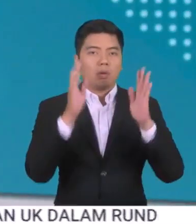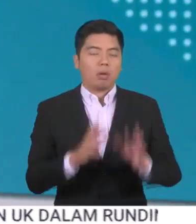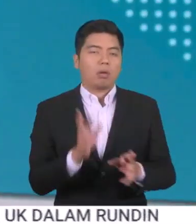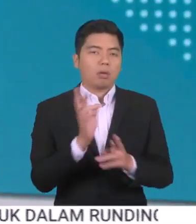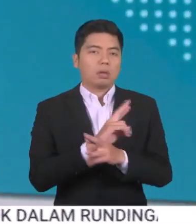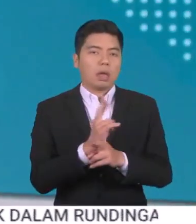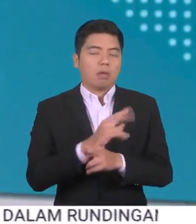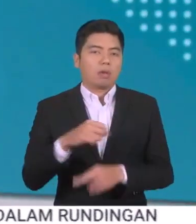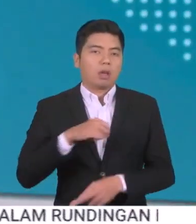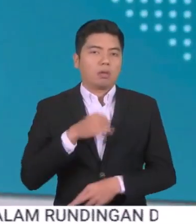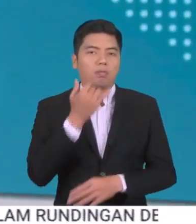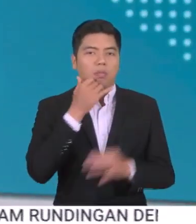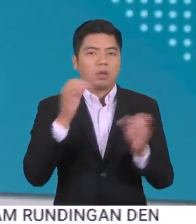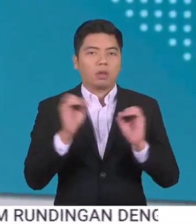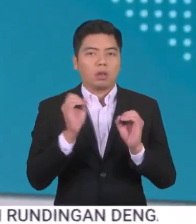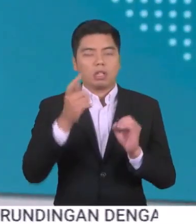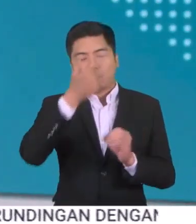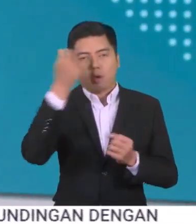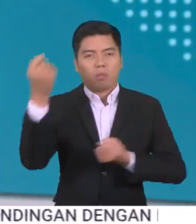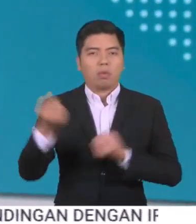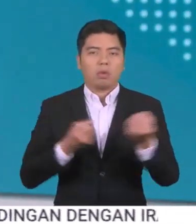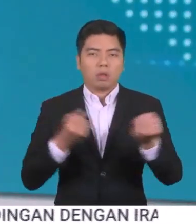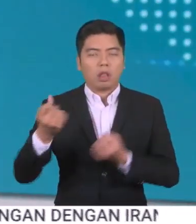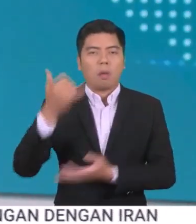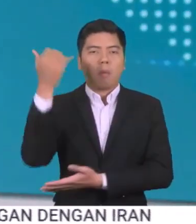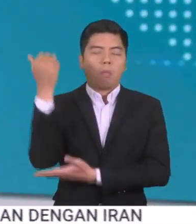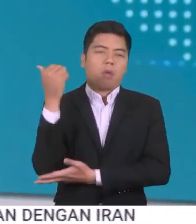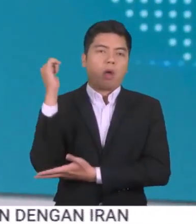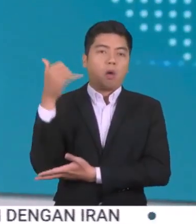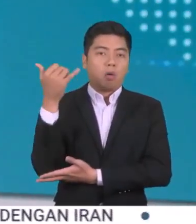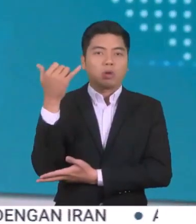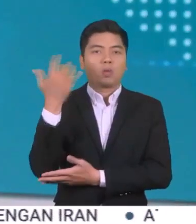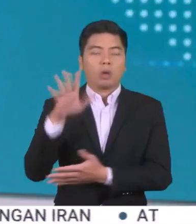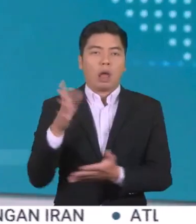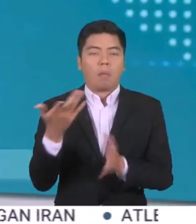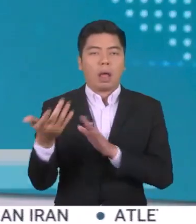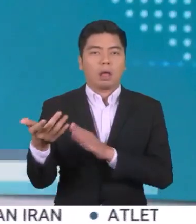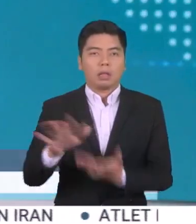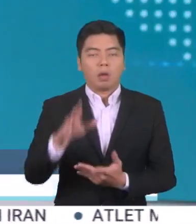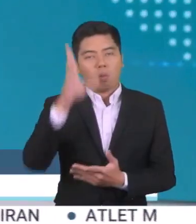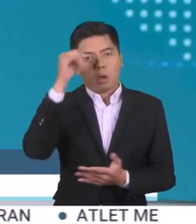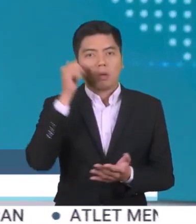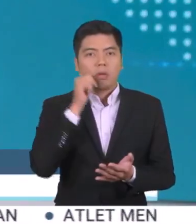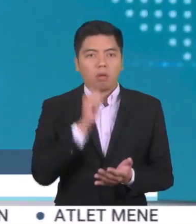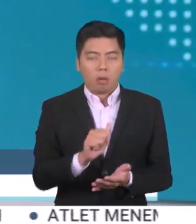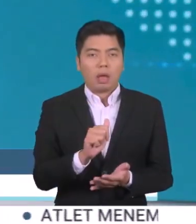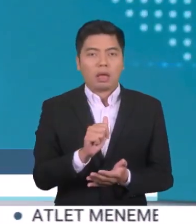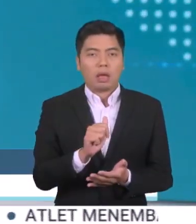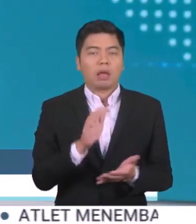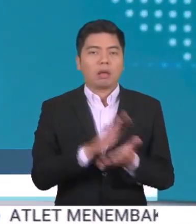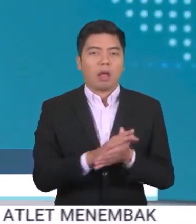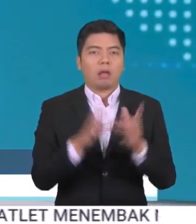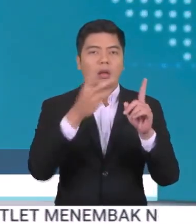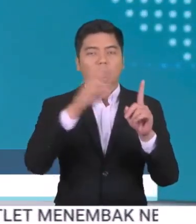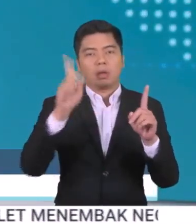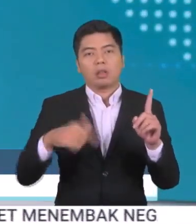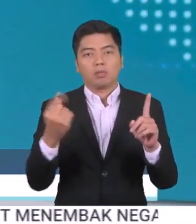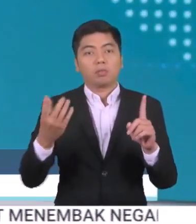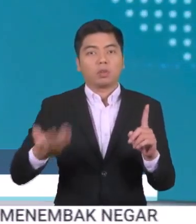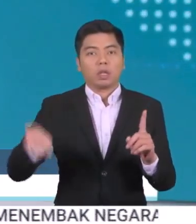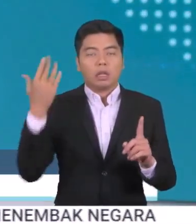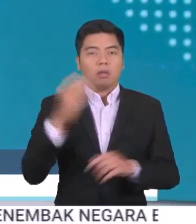Seorang mekanik mengaku tidak bersalah memandu secara mabuk hingga mengakibatkan kematian pasangan suami isteri 16 November